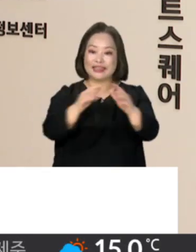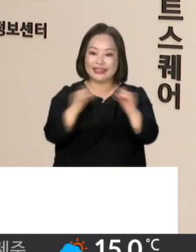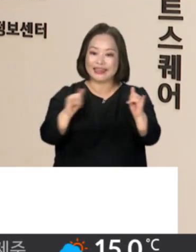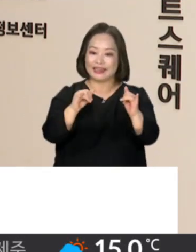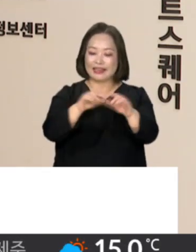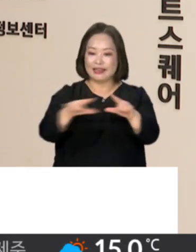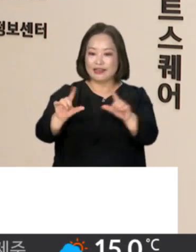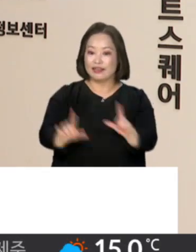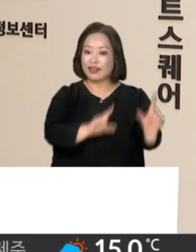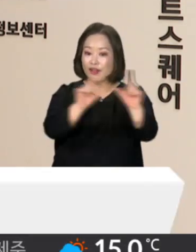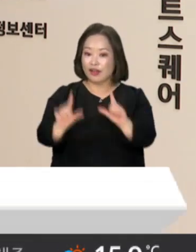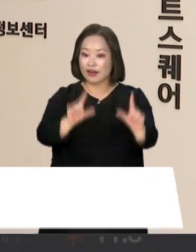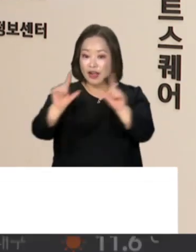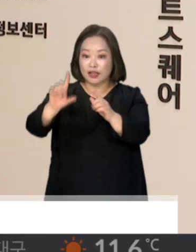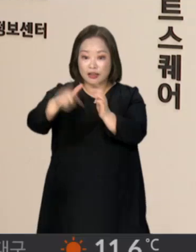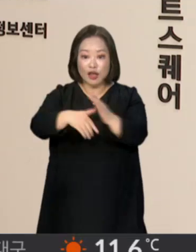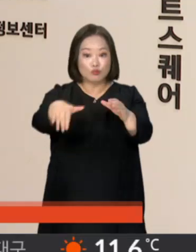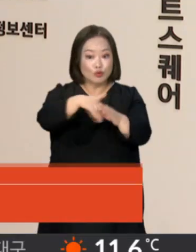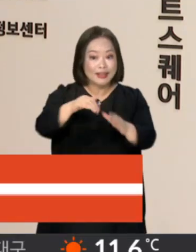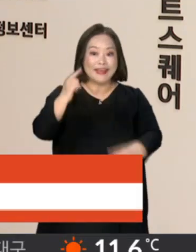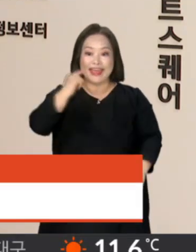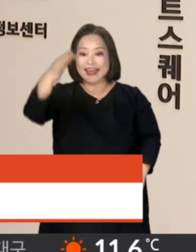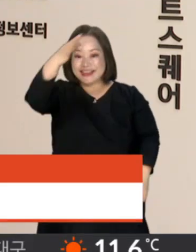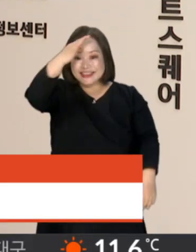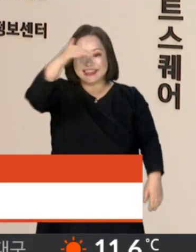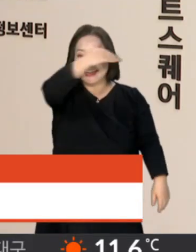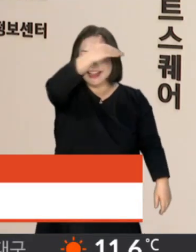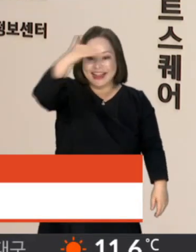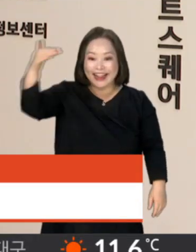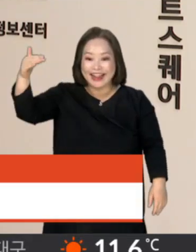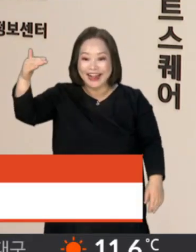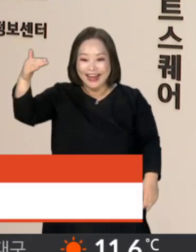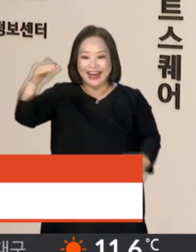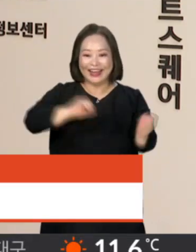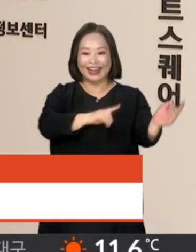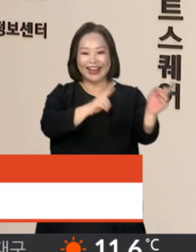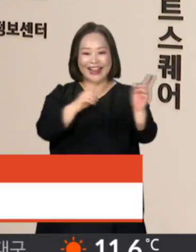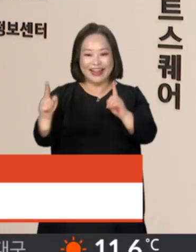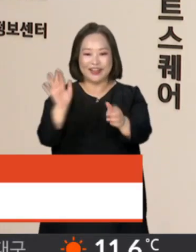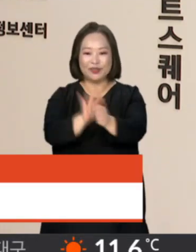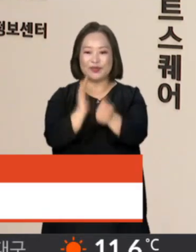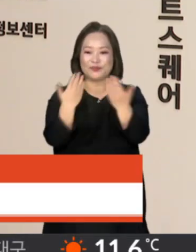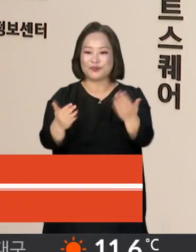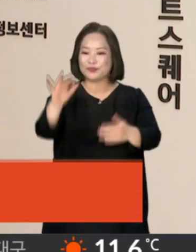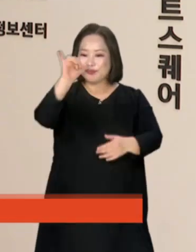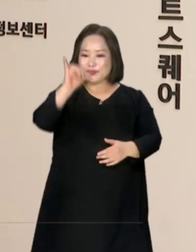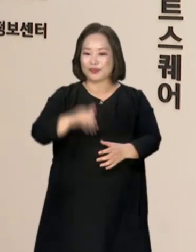일상생활 속에서 문화예술을 즐길 수 있도록 최선을 다하고 있습니다.